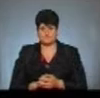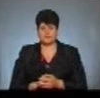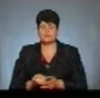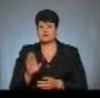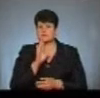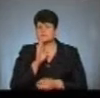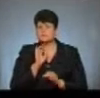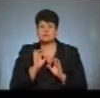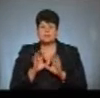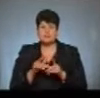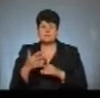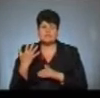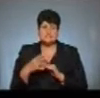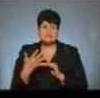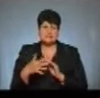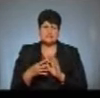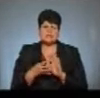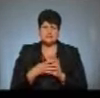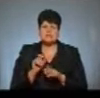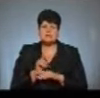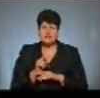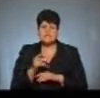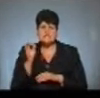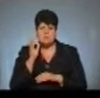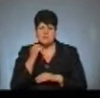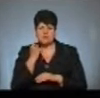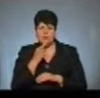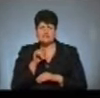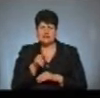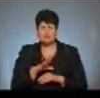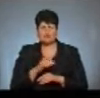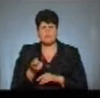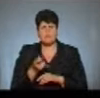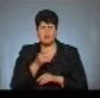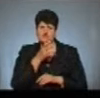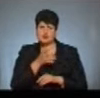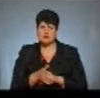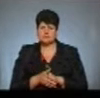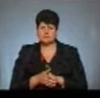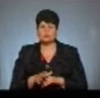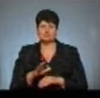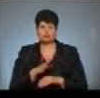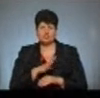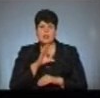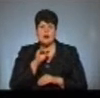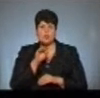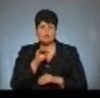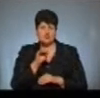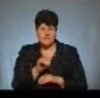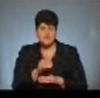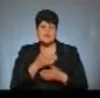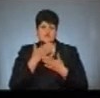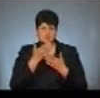Барабаш розповідає, для 59 завдань з німецької мови для неї було замало часу. Було аудіювання,